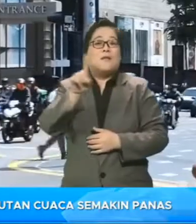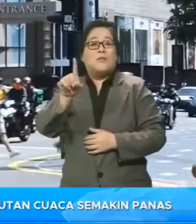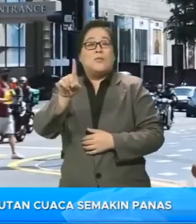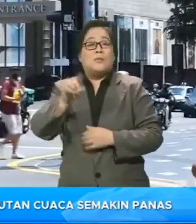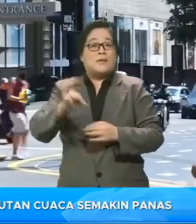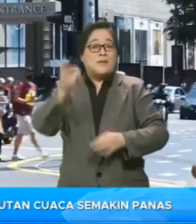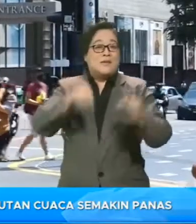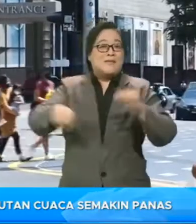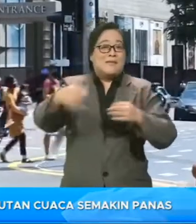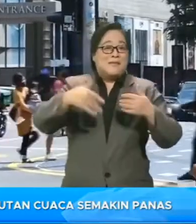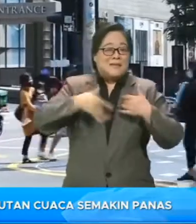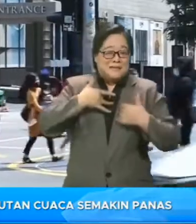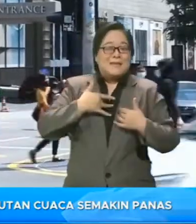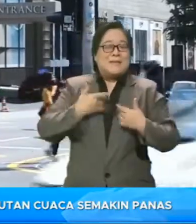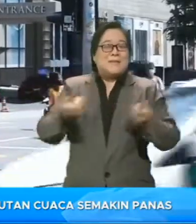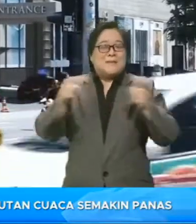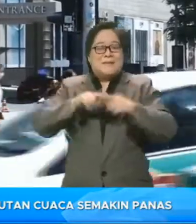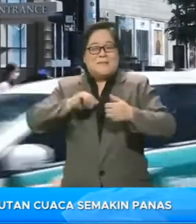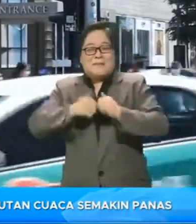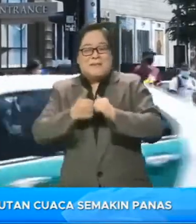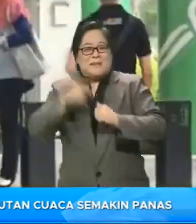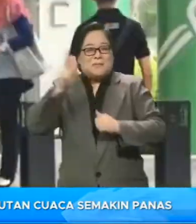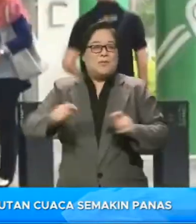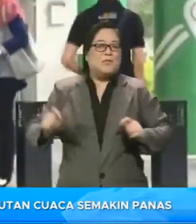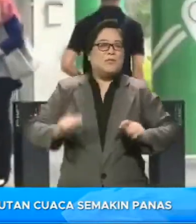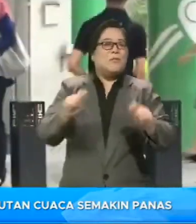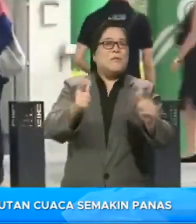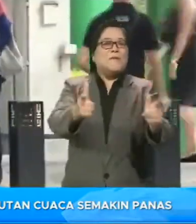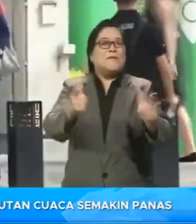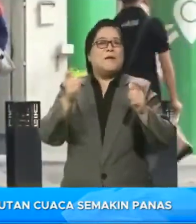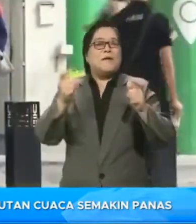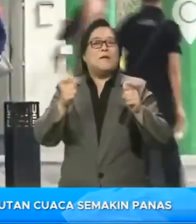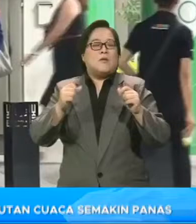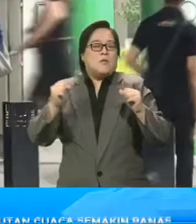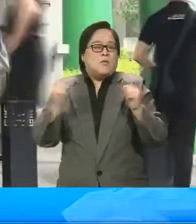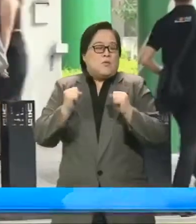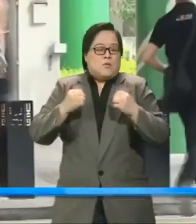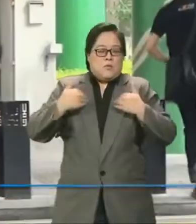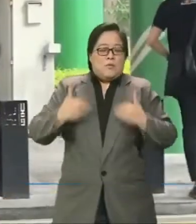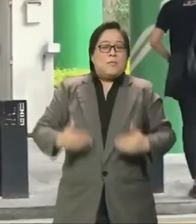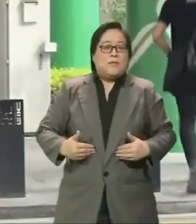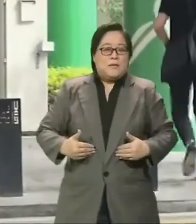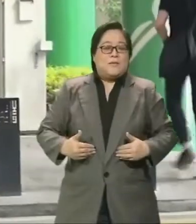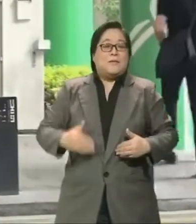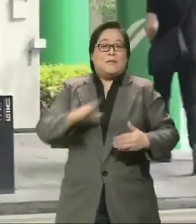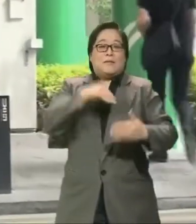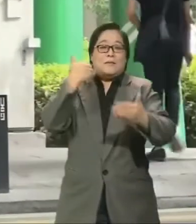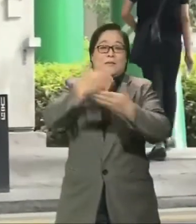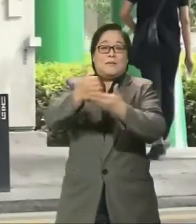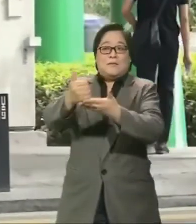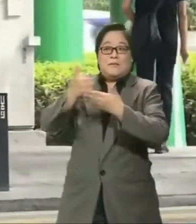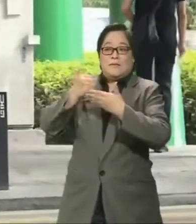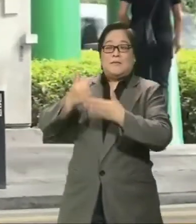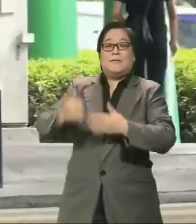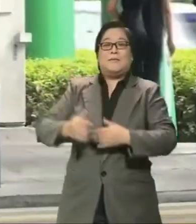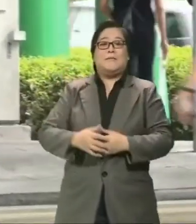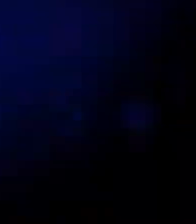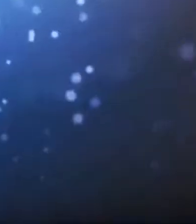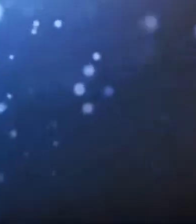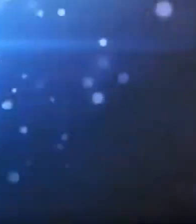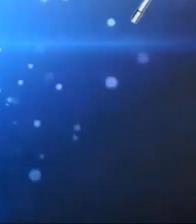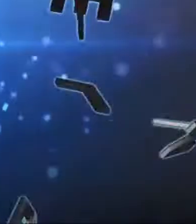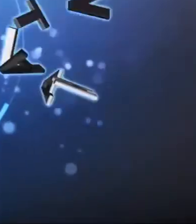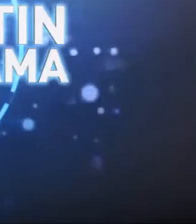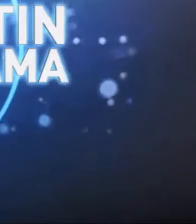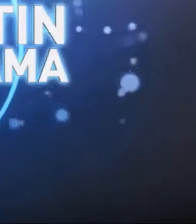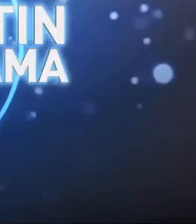jika mereka mengalami Semarang symptom dan perlu bertindak segera untuk menyejukkan tubuh pesakit sehingga bantuan Hi